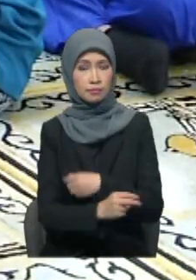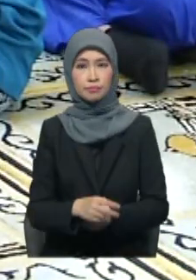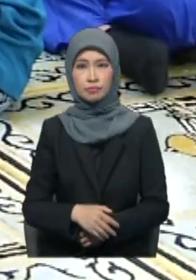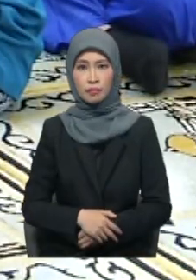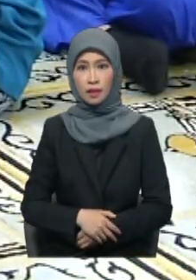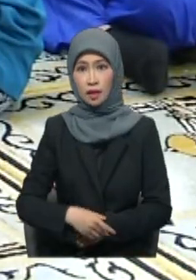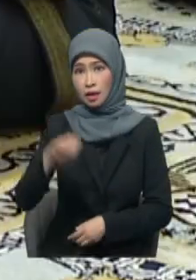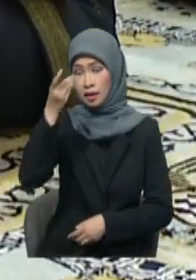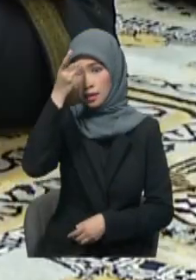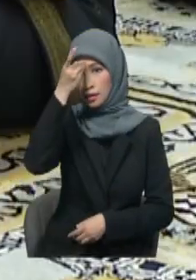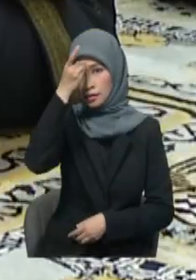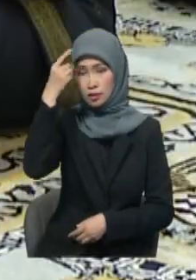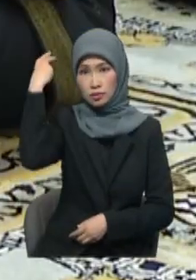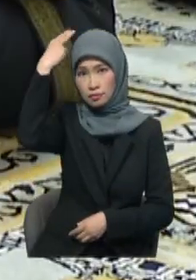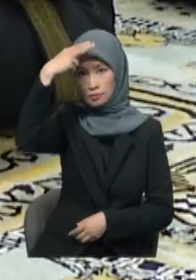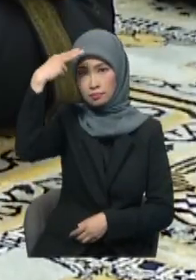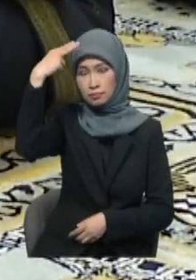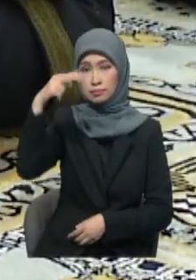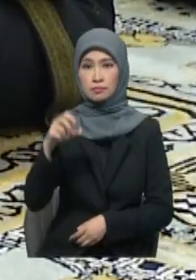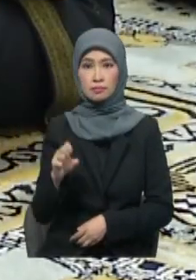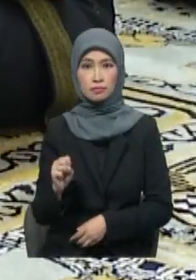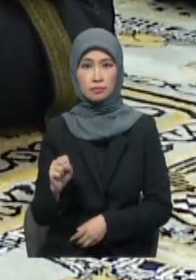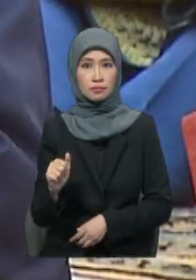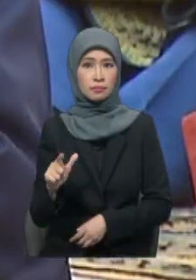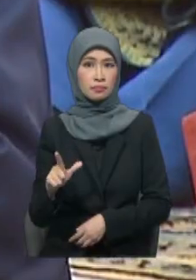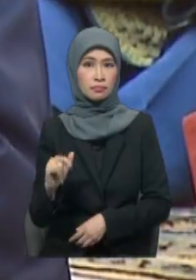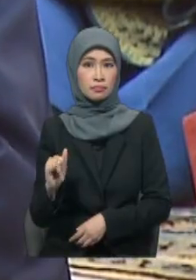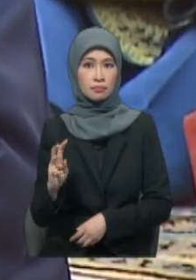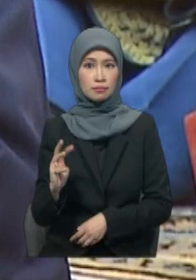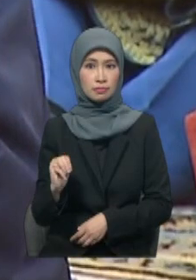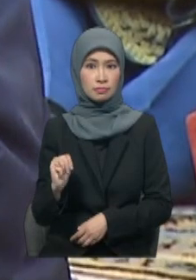dat Paduka set bin